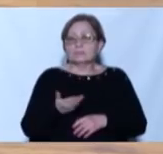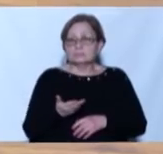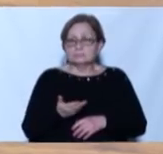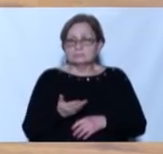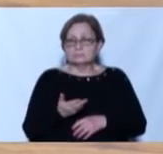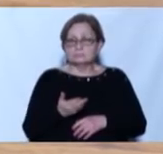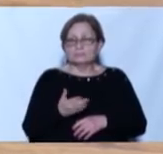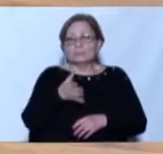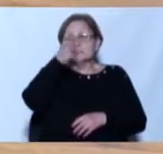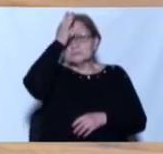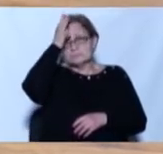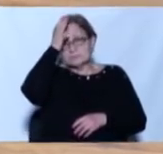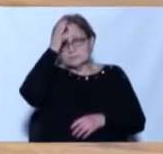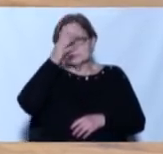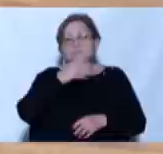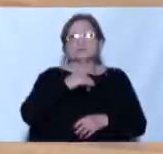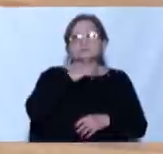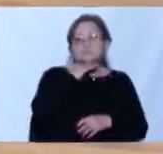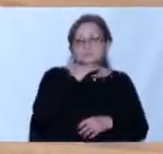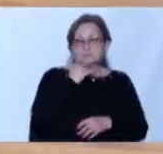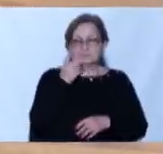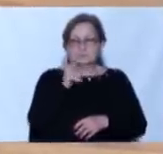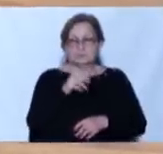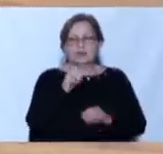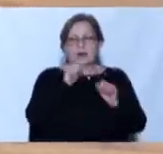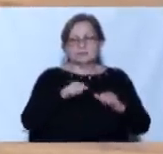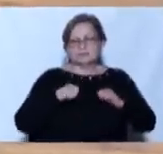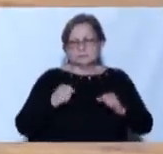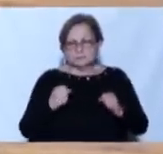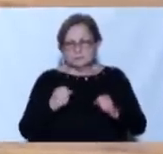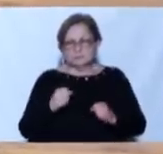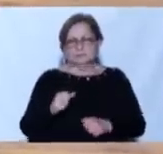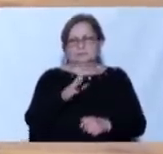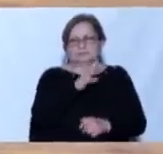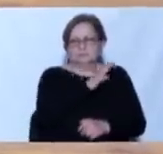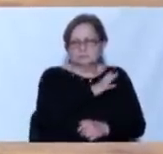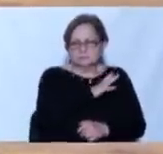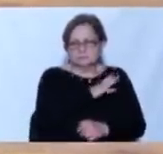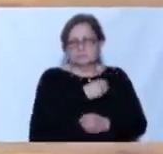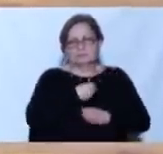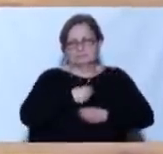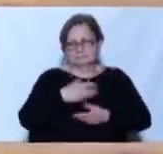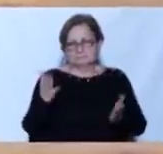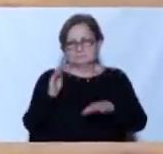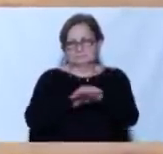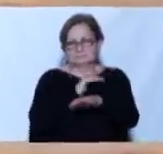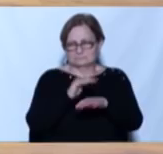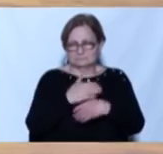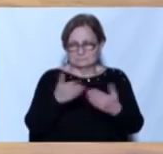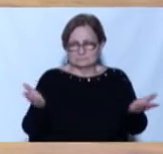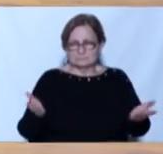ახასიათებთ სიბრძნე და ახასიათებთ სიბრიყვე. ახასიათებთ სიძუნწე და ახასიათებთ ესე ვთქვათ,